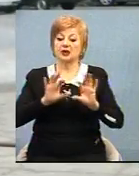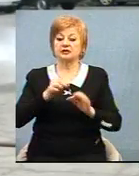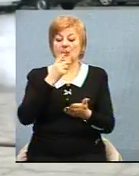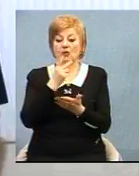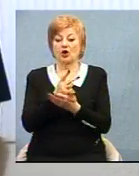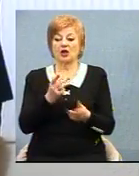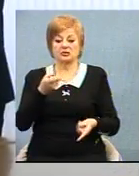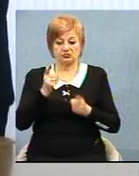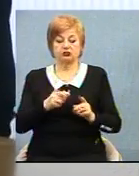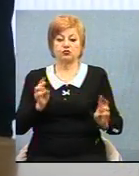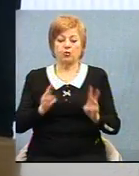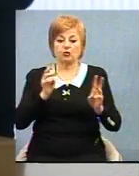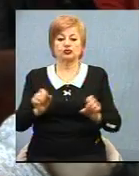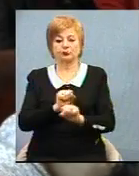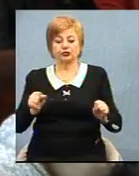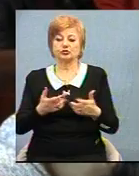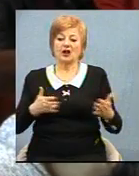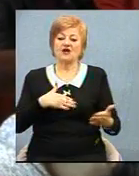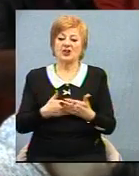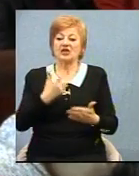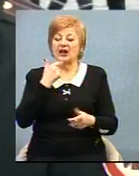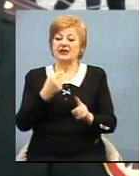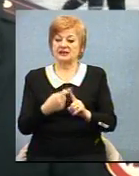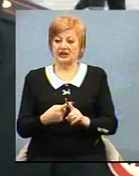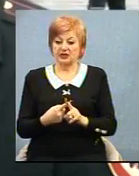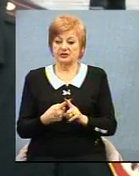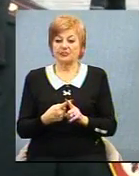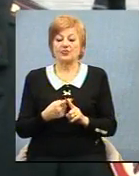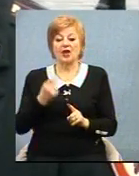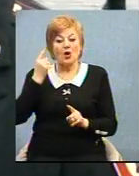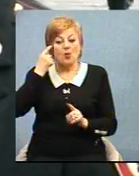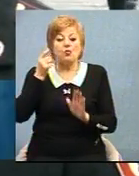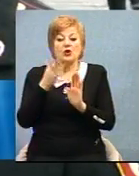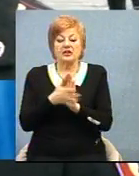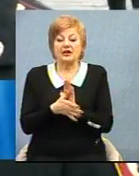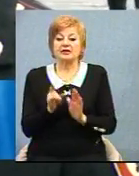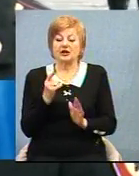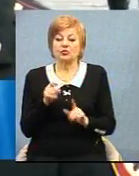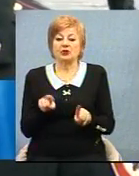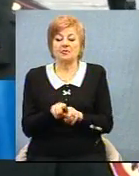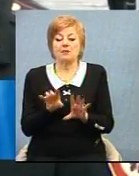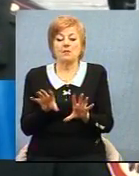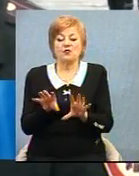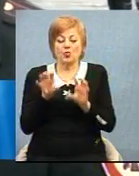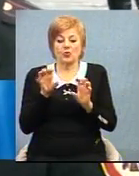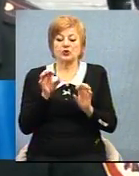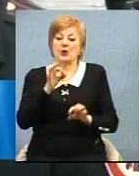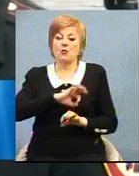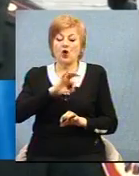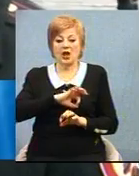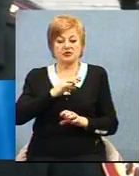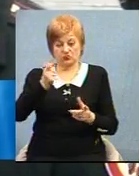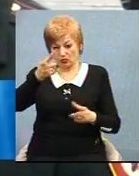професійні пожежні, вибухотехніки та волонтери Червоного Хреста. Свідомість дитини – це як губка. Вона впитує корисну інформацію в себе